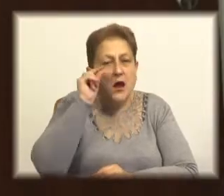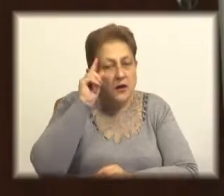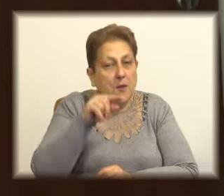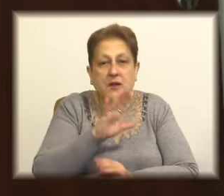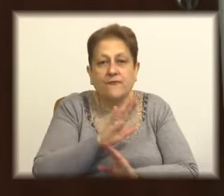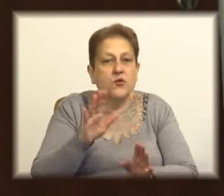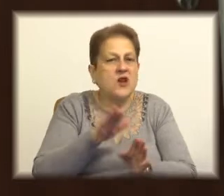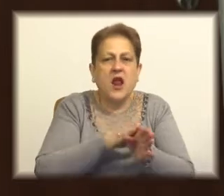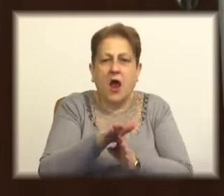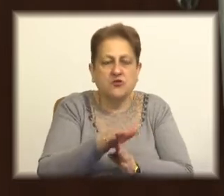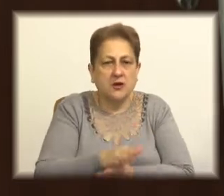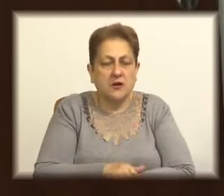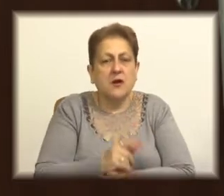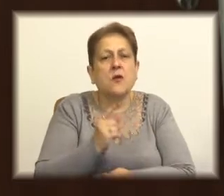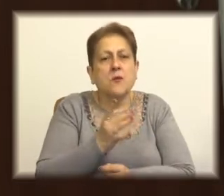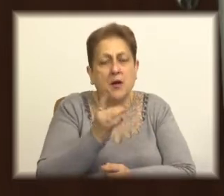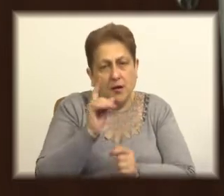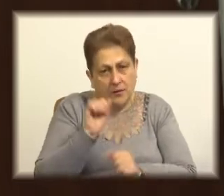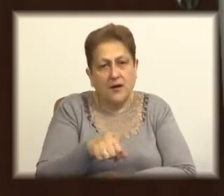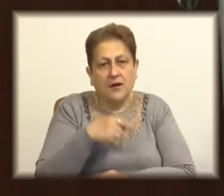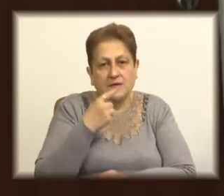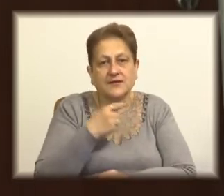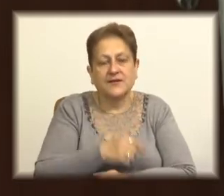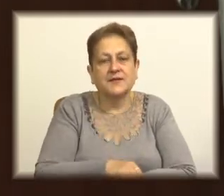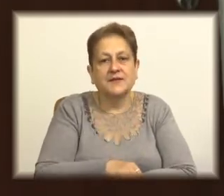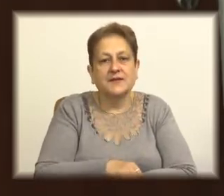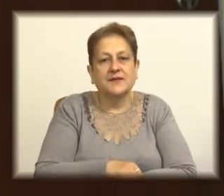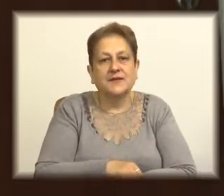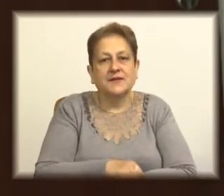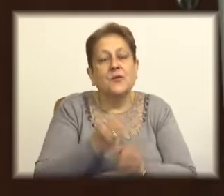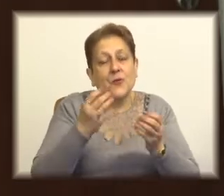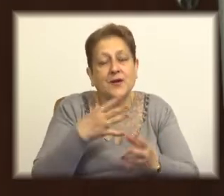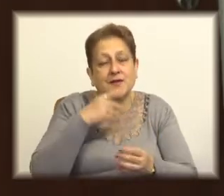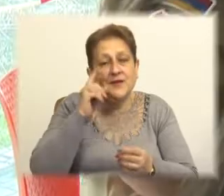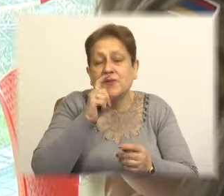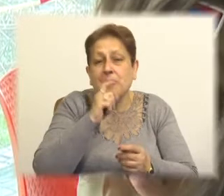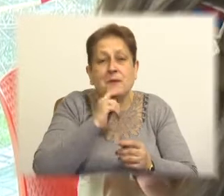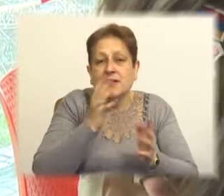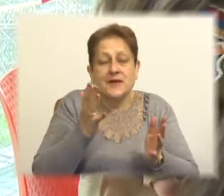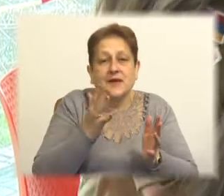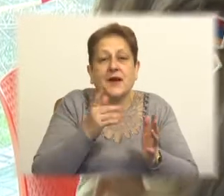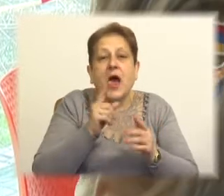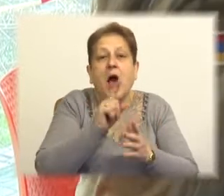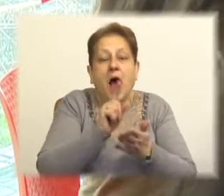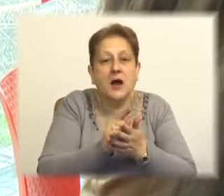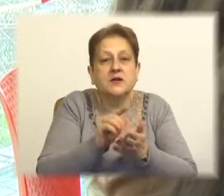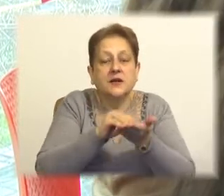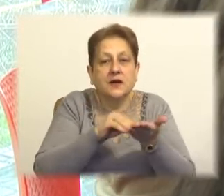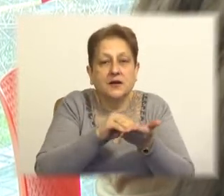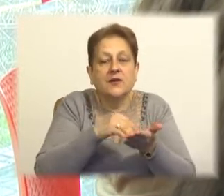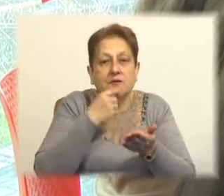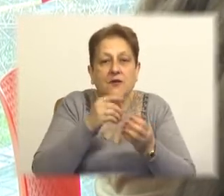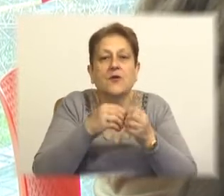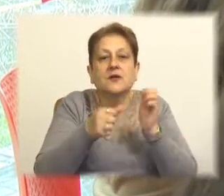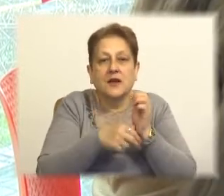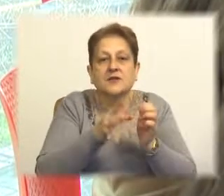ոչ լիարժեք։ Մի անգամ էլ կարելի է, որ ուղղակի դա ես չեմ հասկանում այդքան։ Հարցը կրկնելուց հետո ասում է, որ